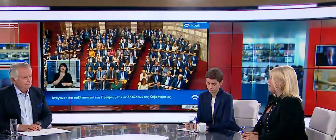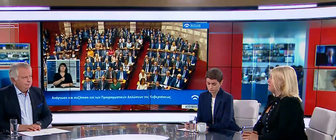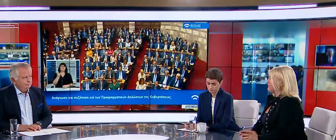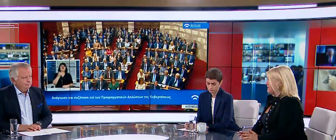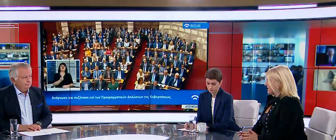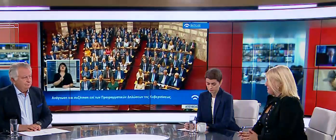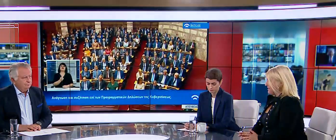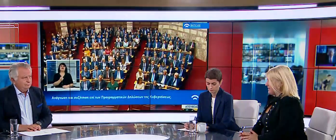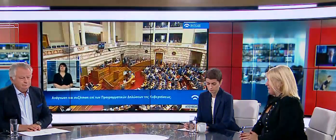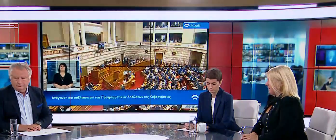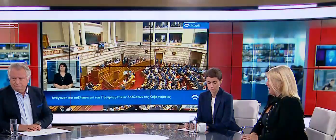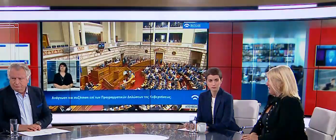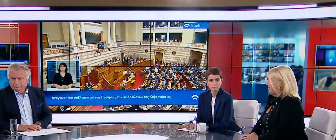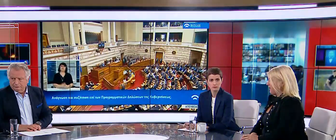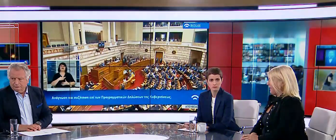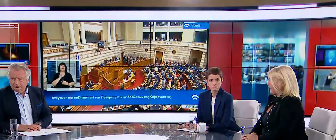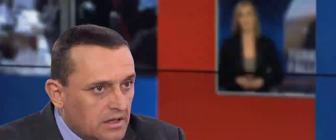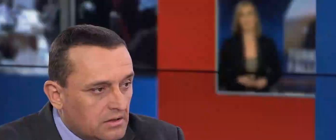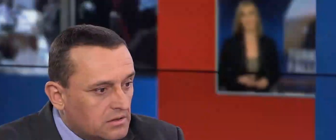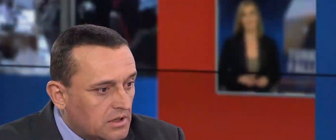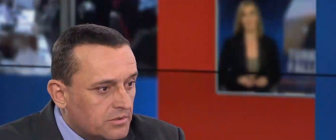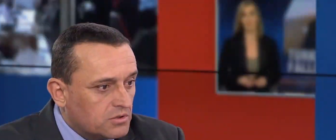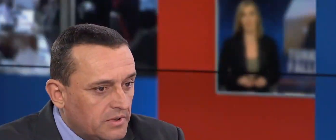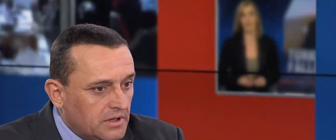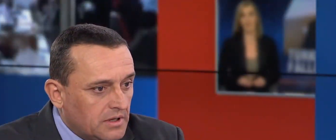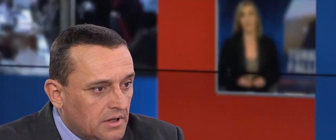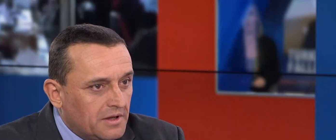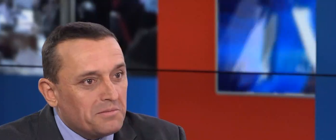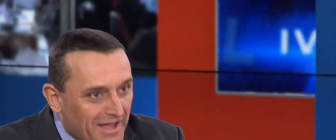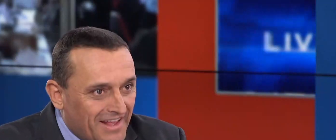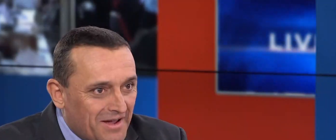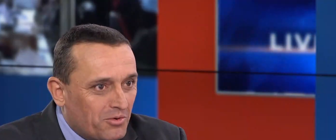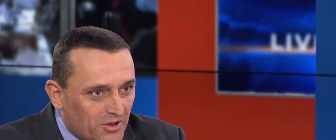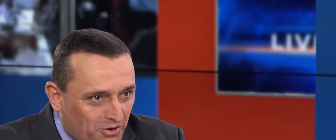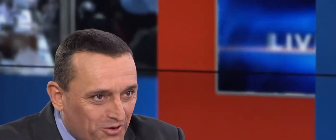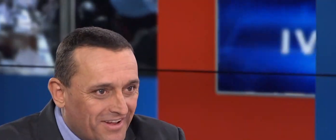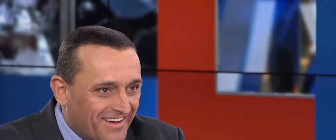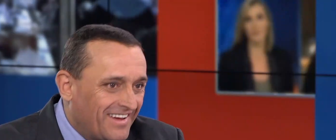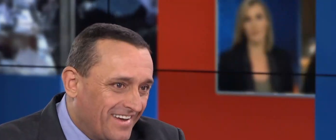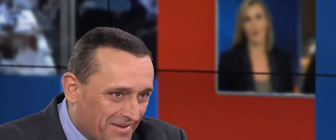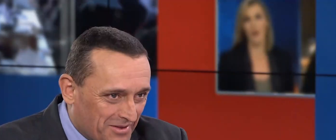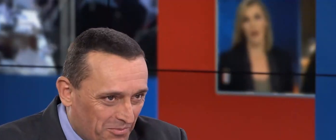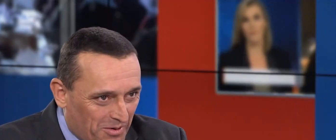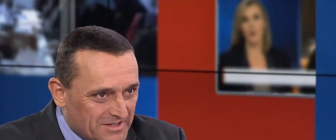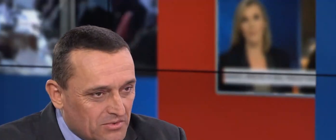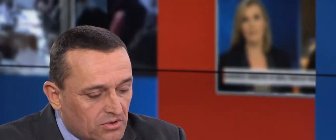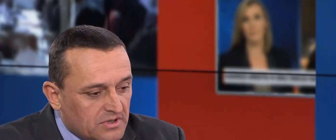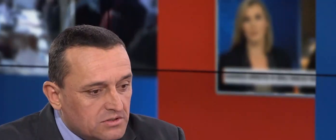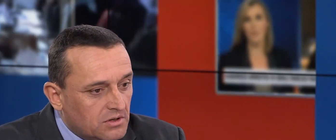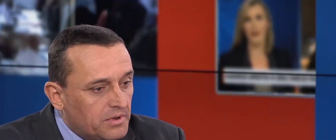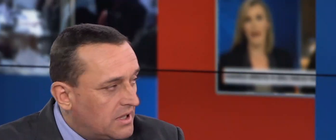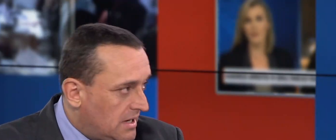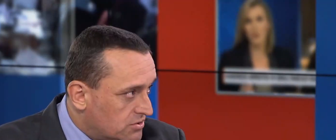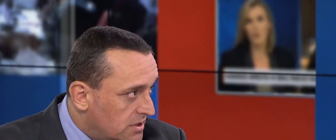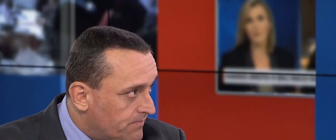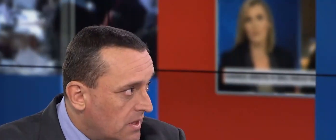Χαίρομαι. Και είμαστε και μέσα στην να πω κοινωνία. Για την κυρία Γενιά, ότι εκπροσωπεί μια γενιά πολιτικών, να το πάω μαζί με το όνομά σου,